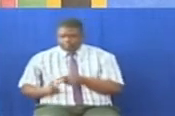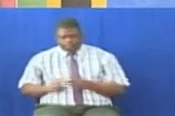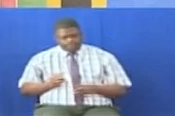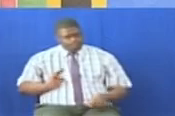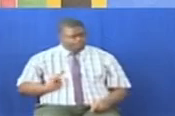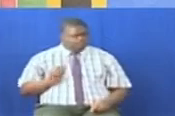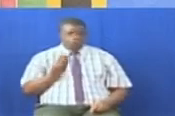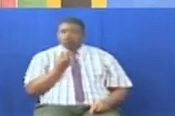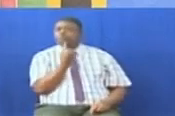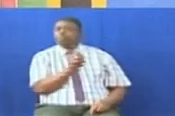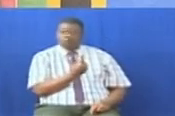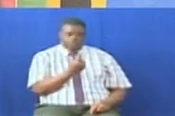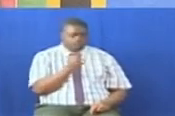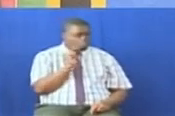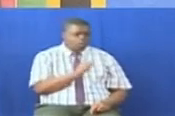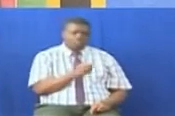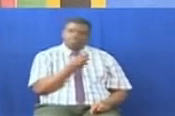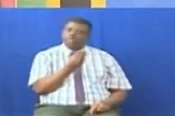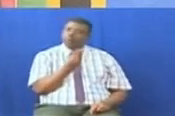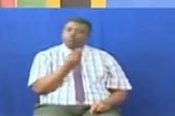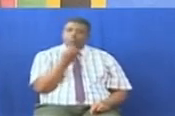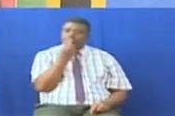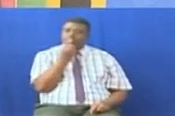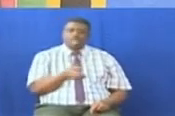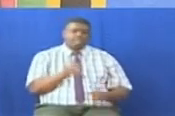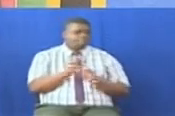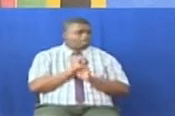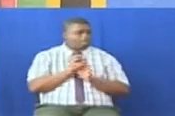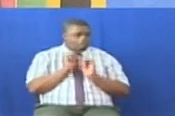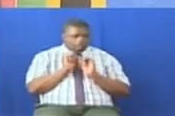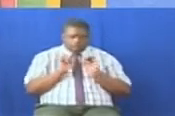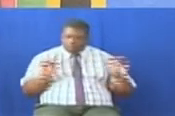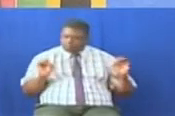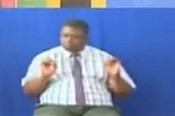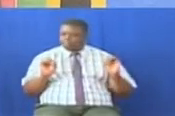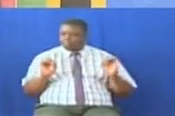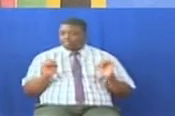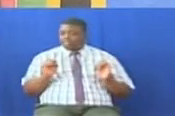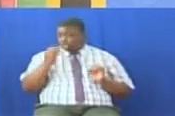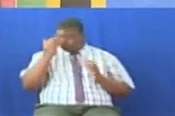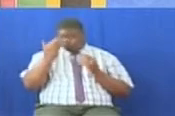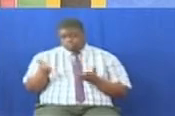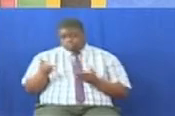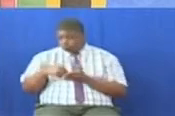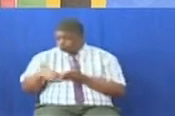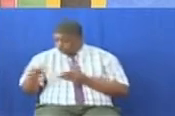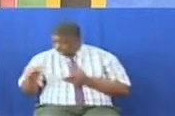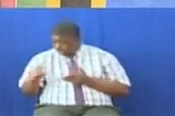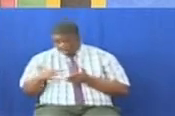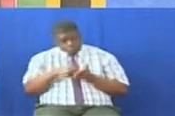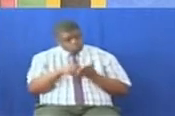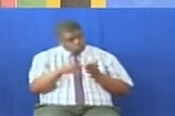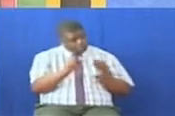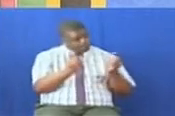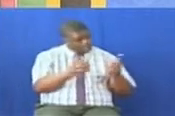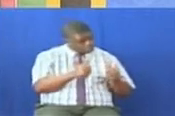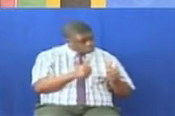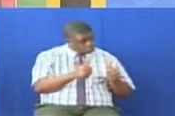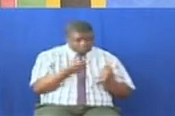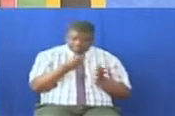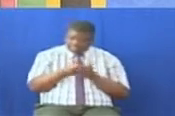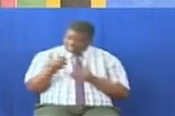1.3 hayakutolewa taarifa popote pale. Manake haijulikani kama kweli yamenunuliwa, hayakununuliwa, fedha imeenda wapi, imefanya